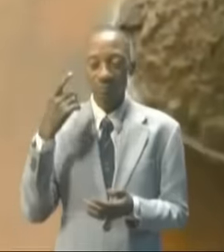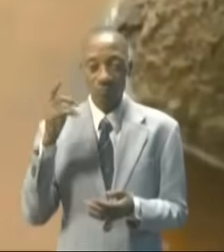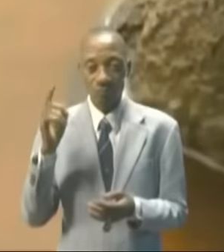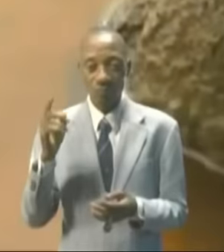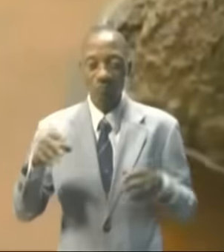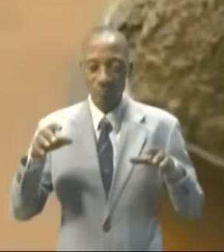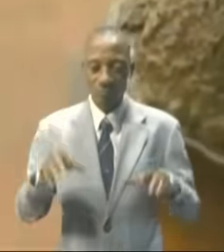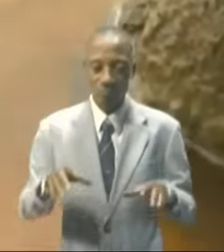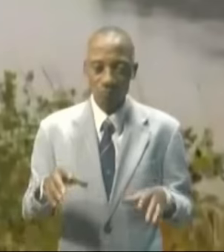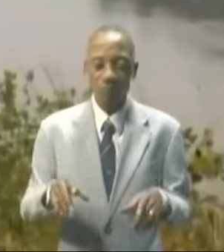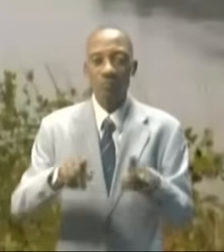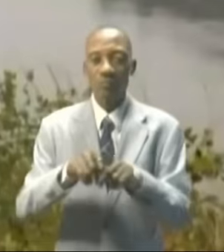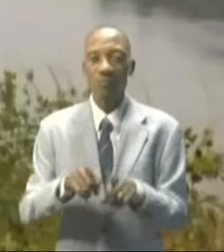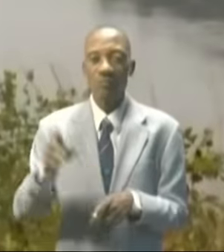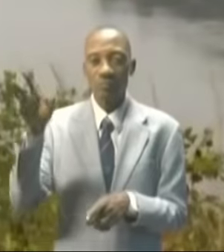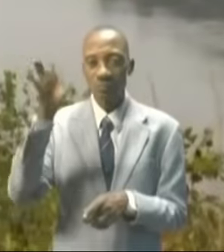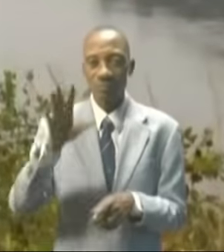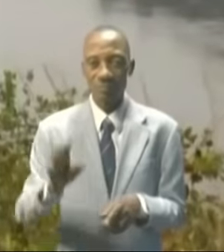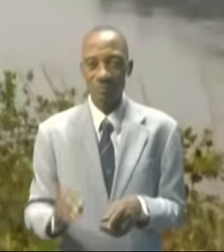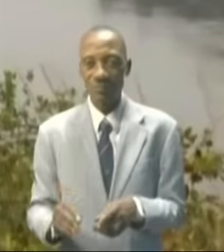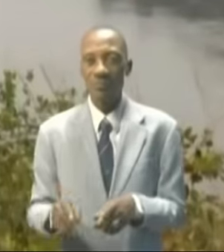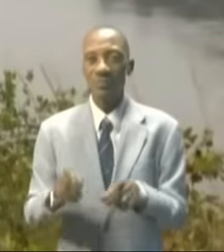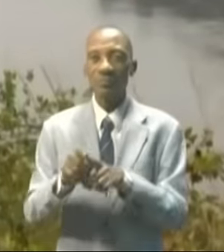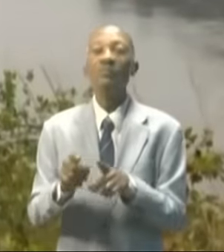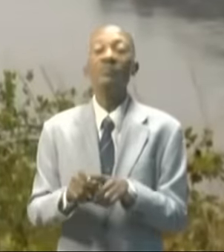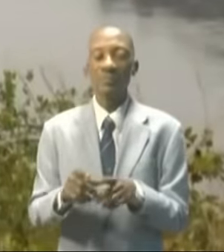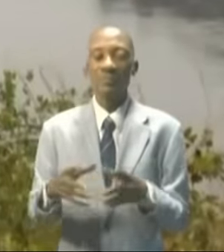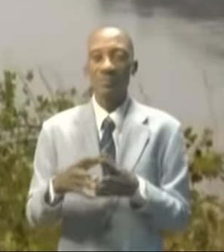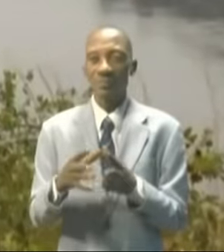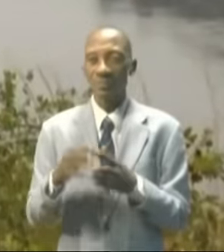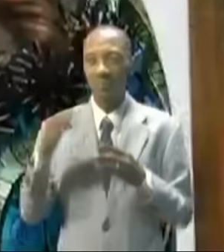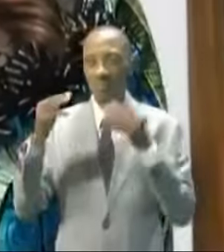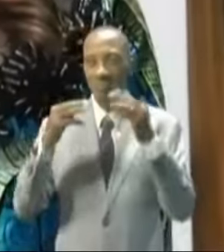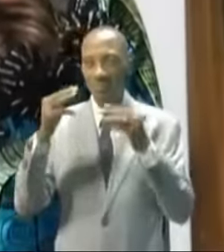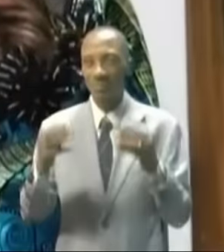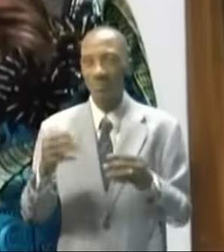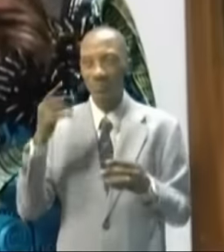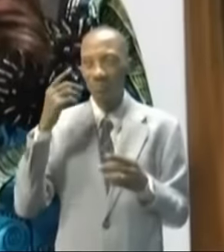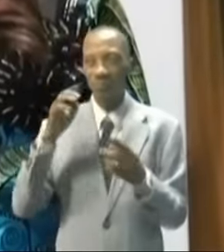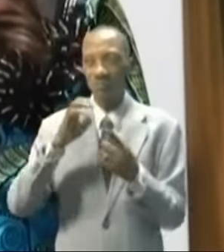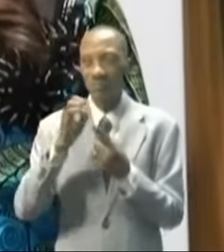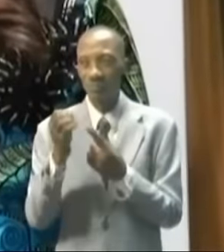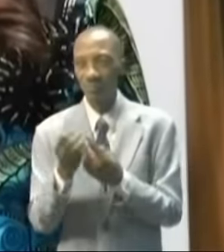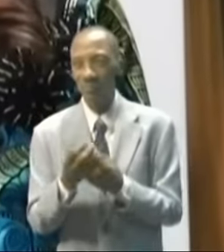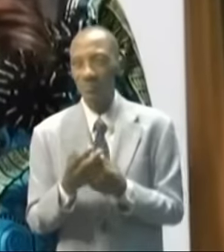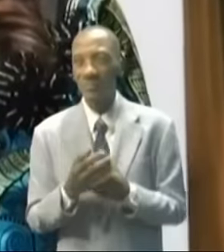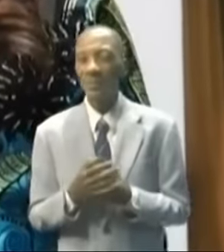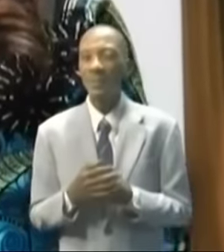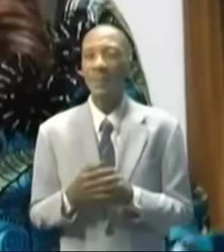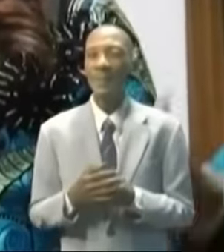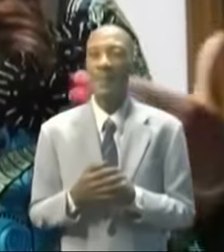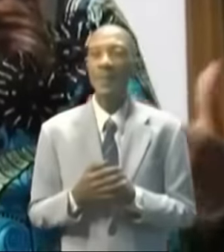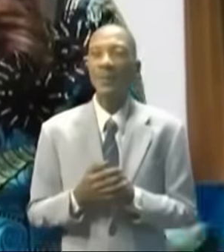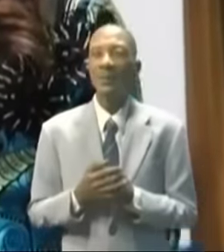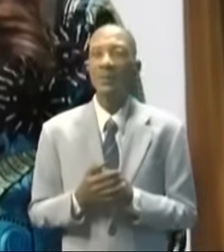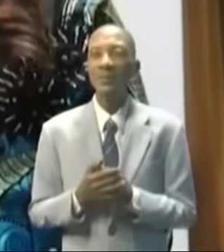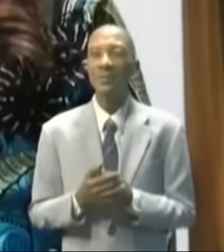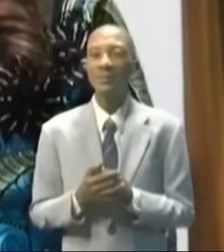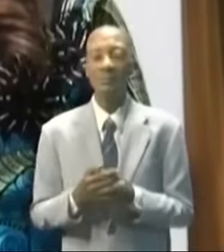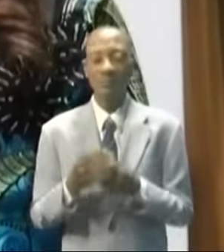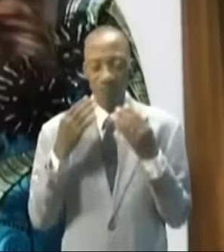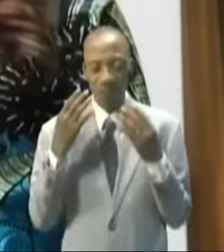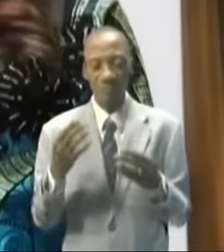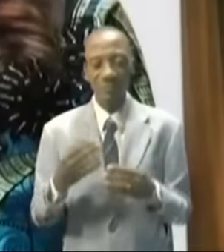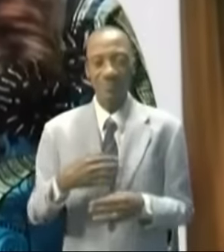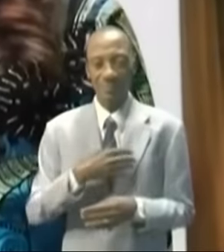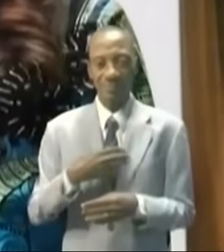déléguée près le ministère de l'Environnement. La Commission du bassin du Congo au sein de l'Union africaine est un organe suprême au niveau continental